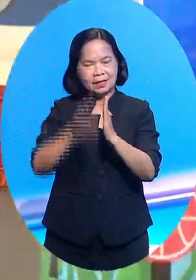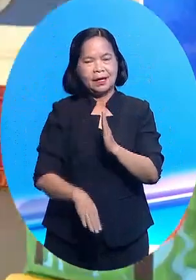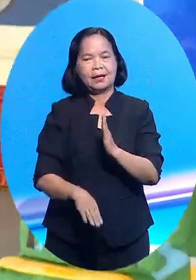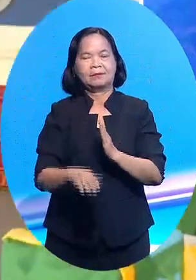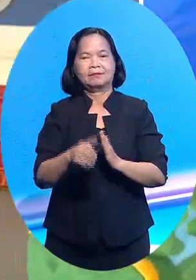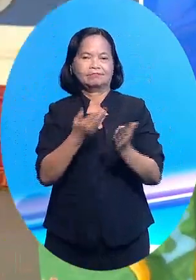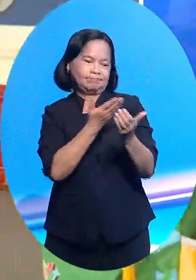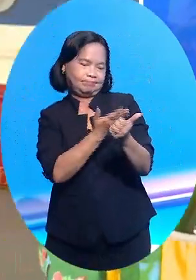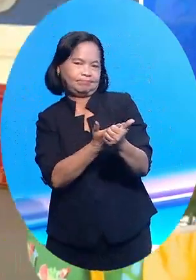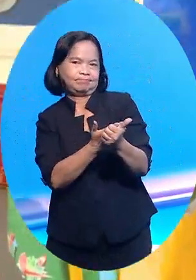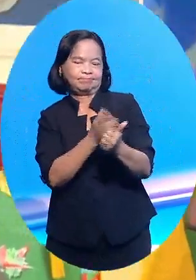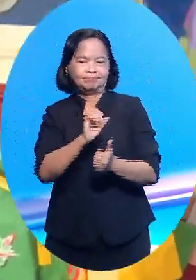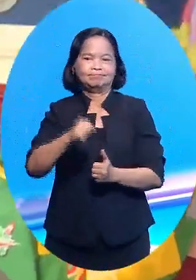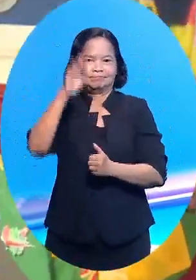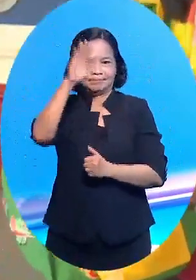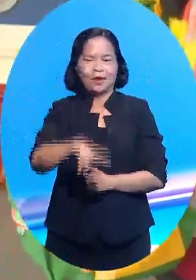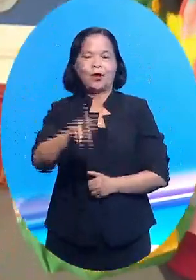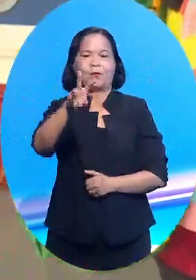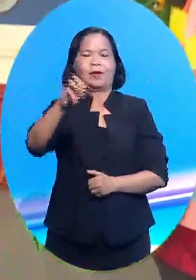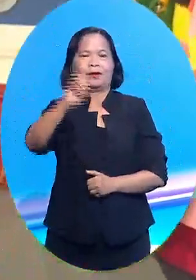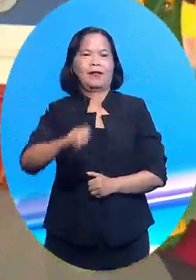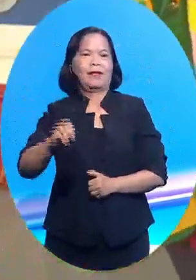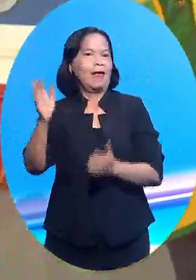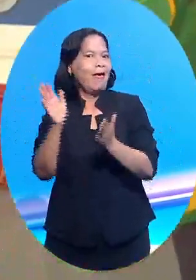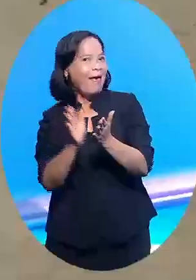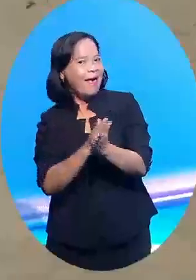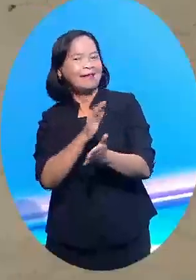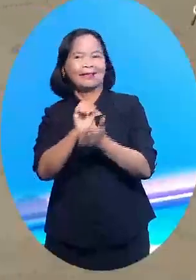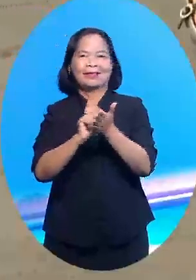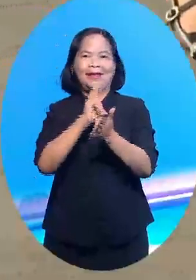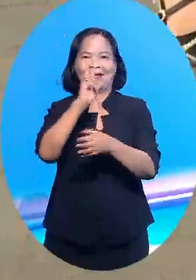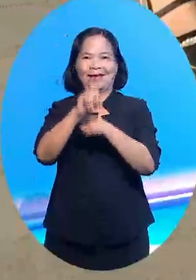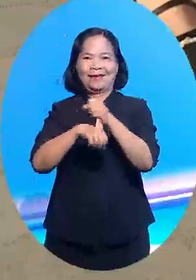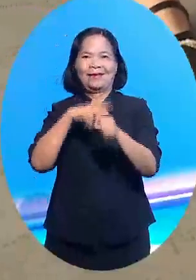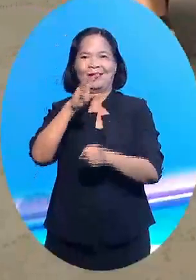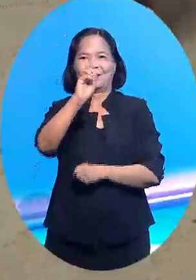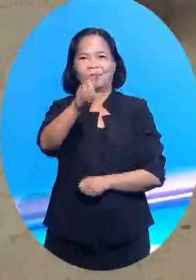sách. Riêng sinh viên được giảm 20% giá vé đến hết tháng 2 năm 2023.